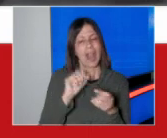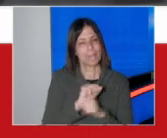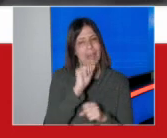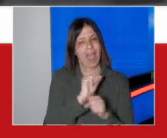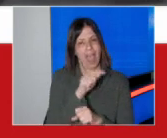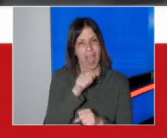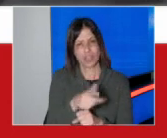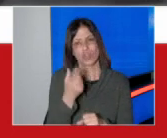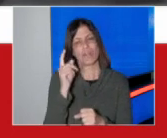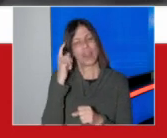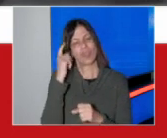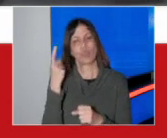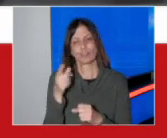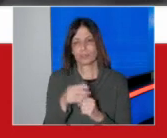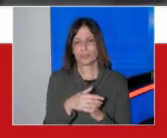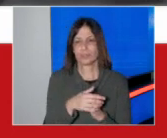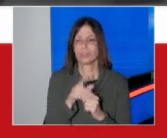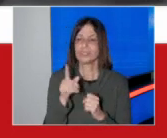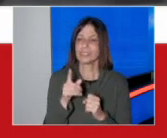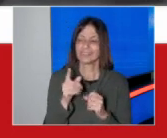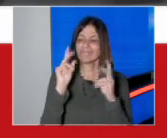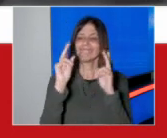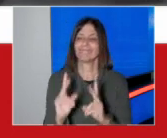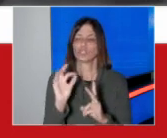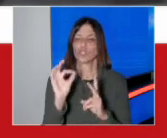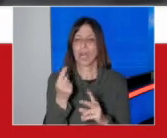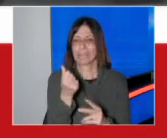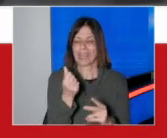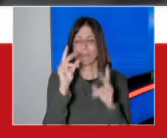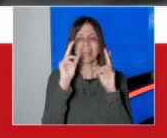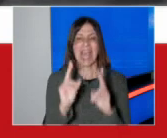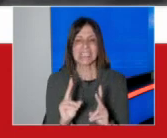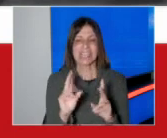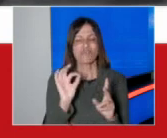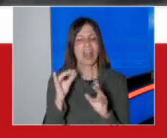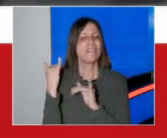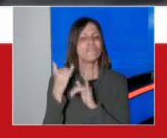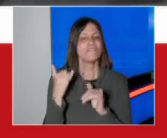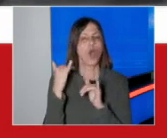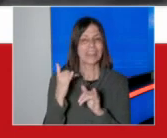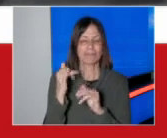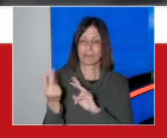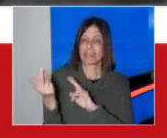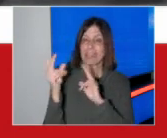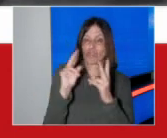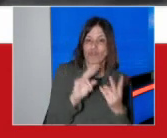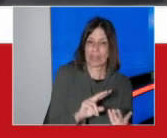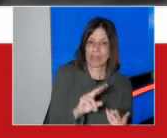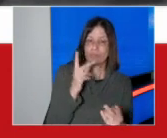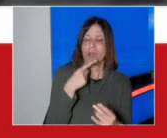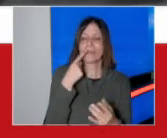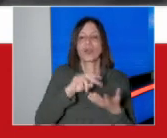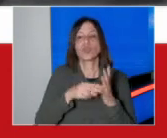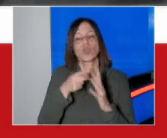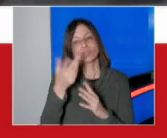הזו, ולדאוג לכך שהעצירה של המחירים תיעצר, של אותם יבואנים, ומהצד השני, הוא אמר, התוכנית